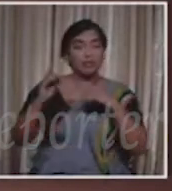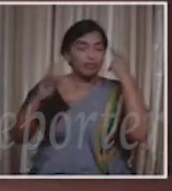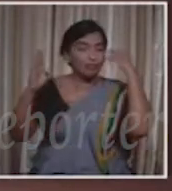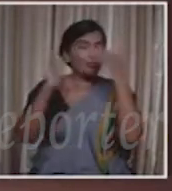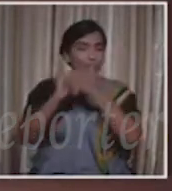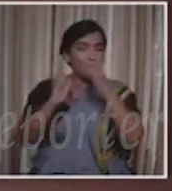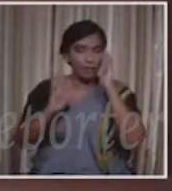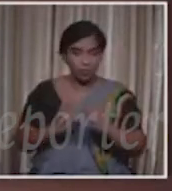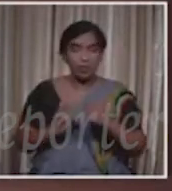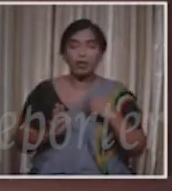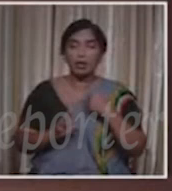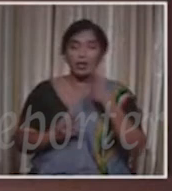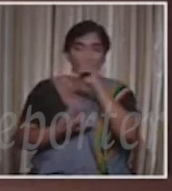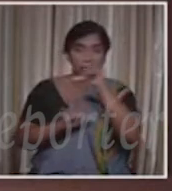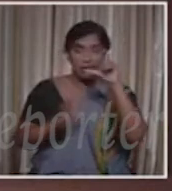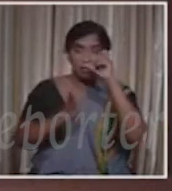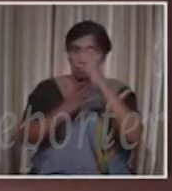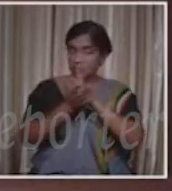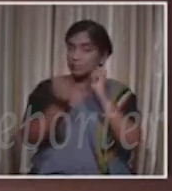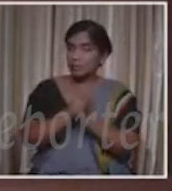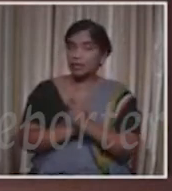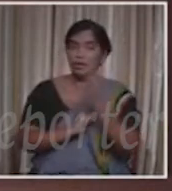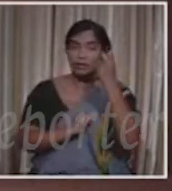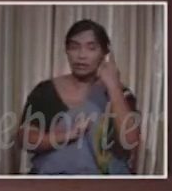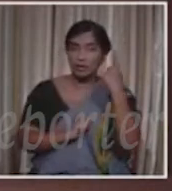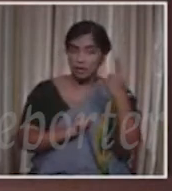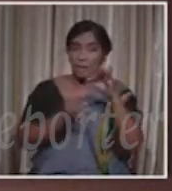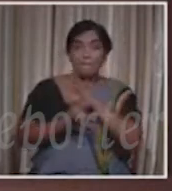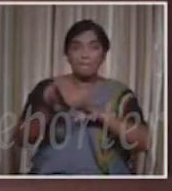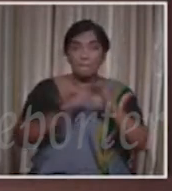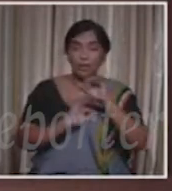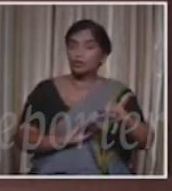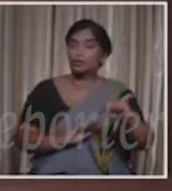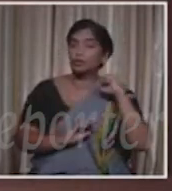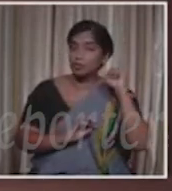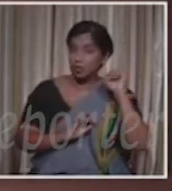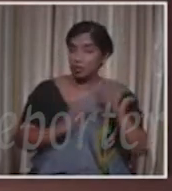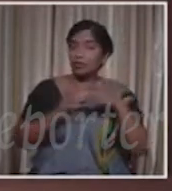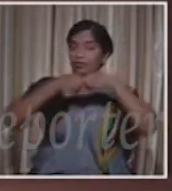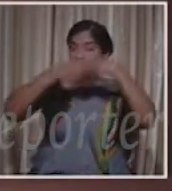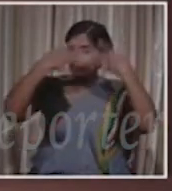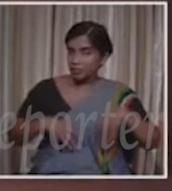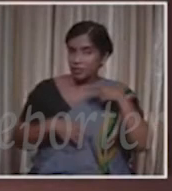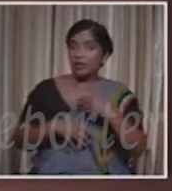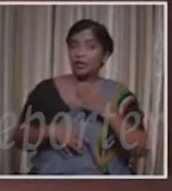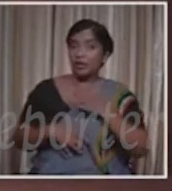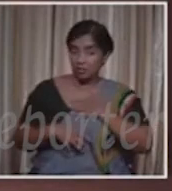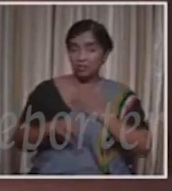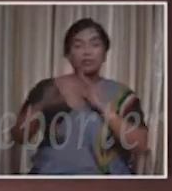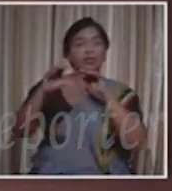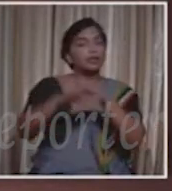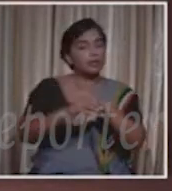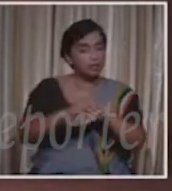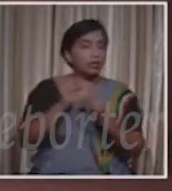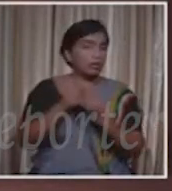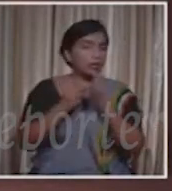ව්‍යවස්ථාවට ගෙනෙන ලද ව්‍යුහය ඇඟිති 17 වෙනි සංශෝධනය 2001 දී ප්‍රජාතන්ත්‍රවාදයේ ශක්තිමත් කිරීම සඳහා ව්‍යුහයක් ඒ අපේ